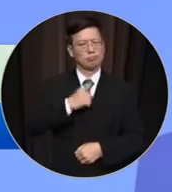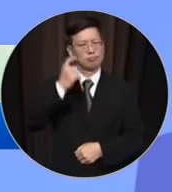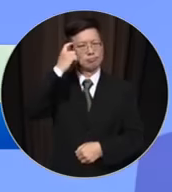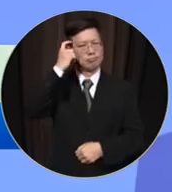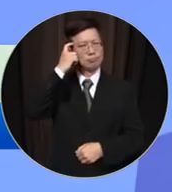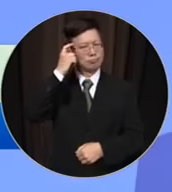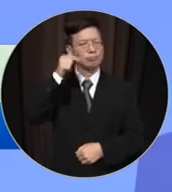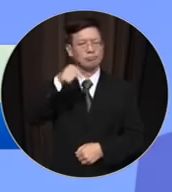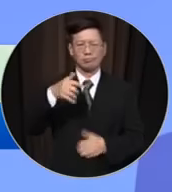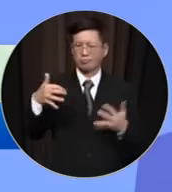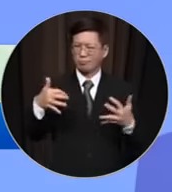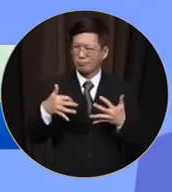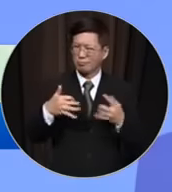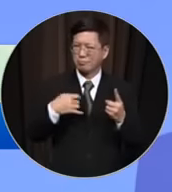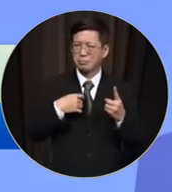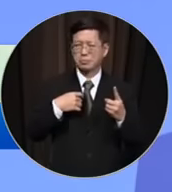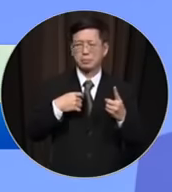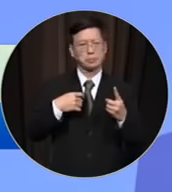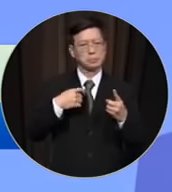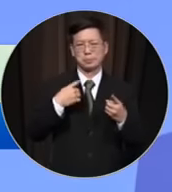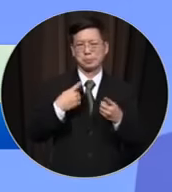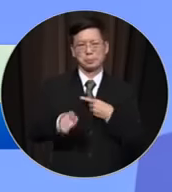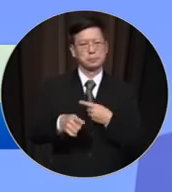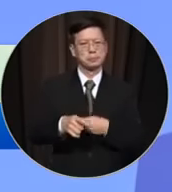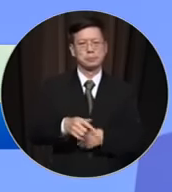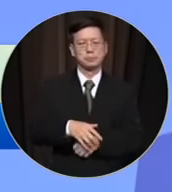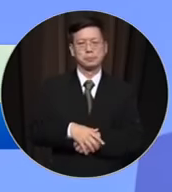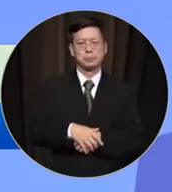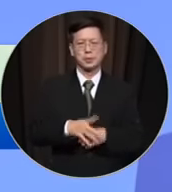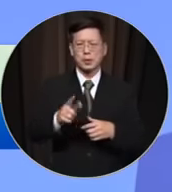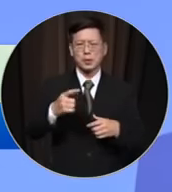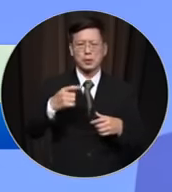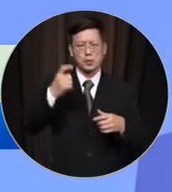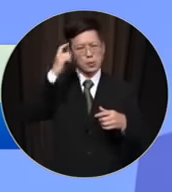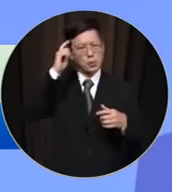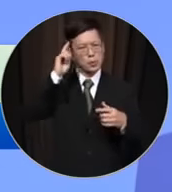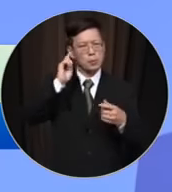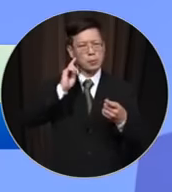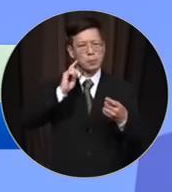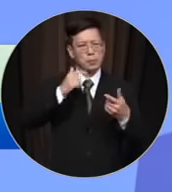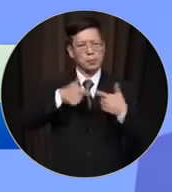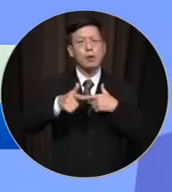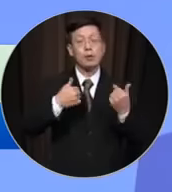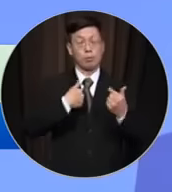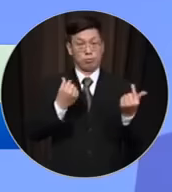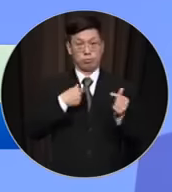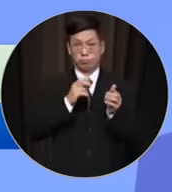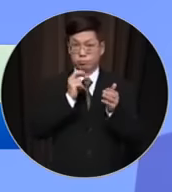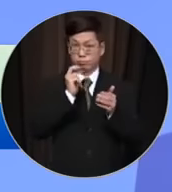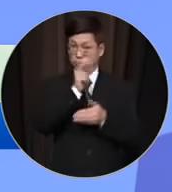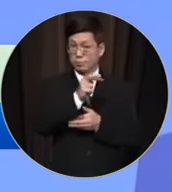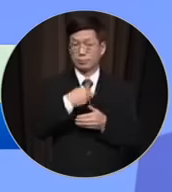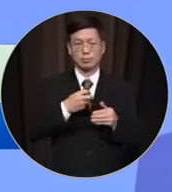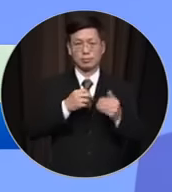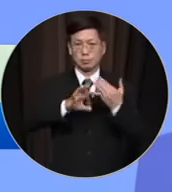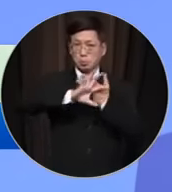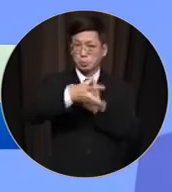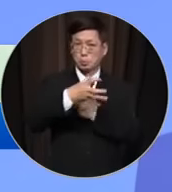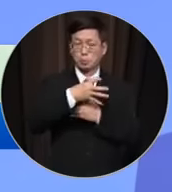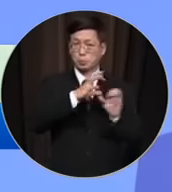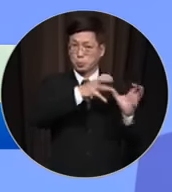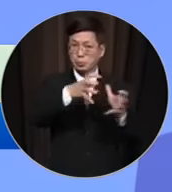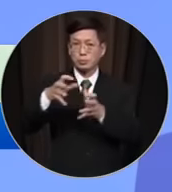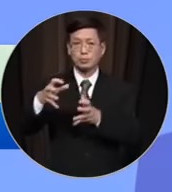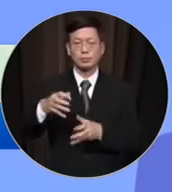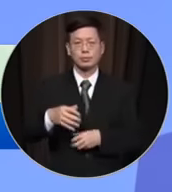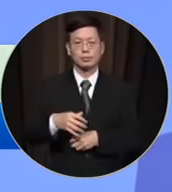这个题目的逻辑思考下错了药方。我们看到世界各国即